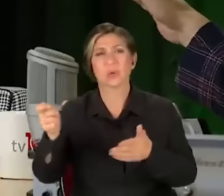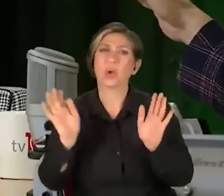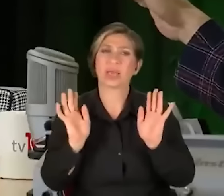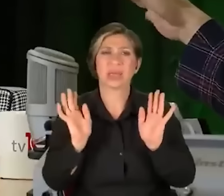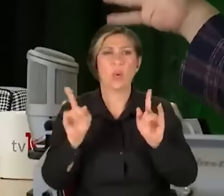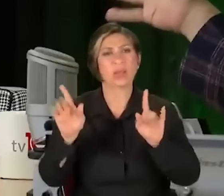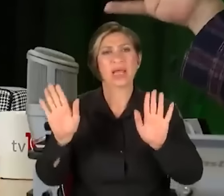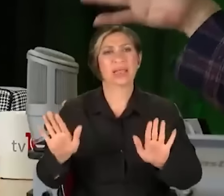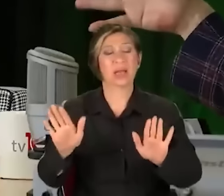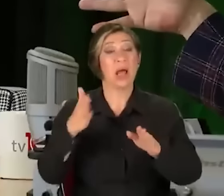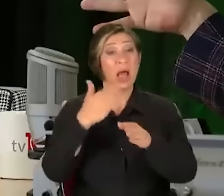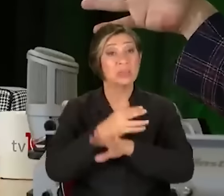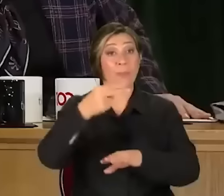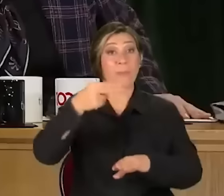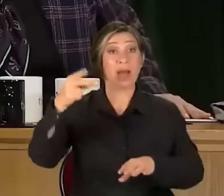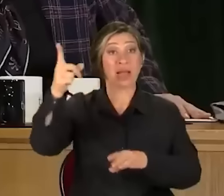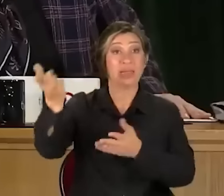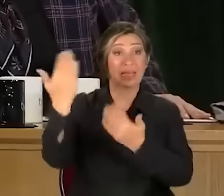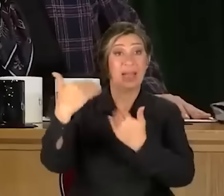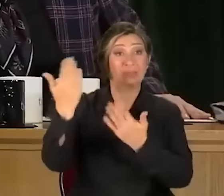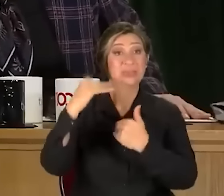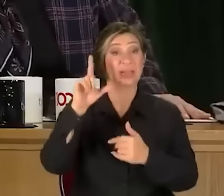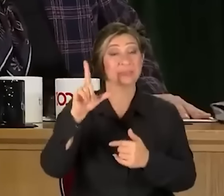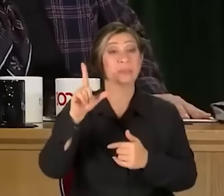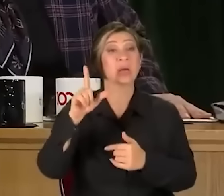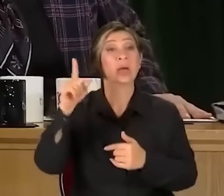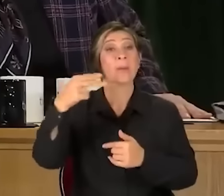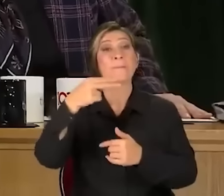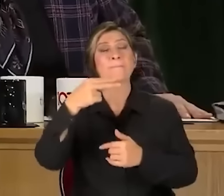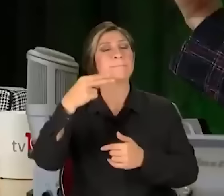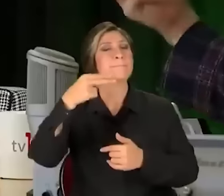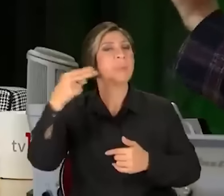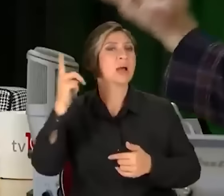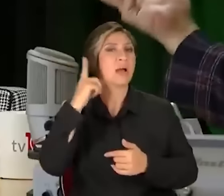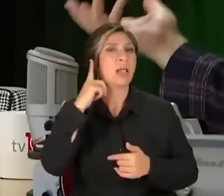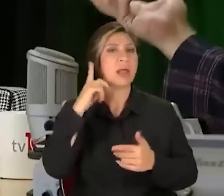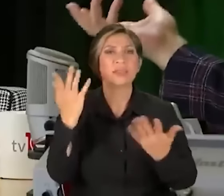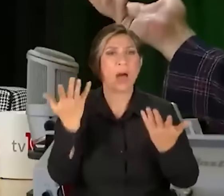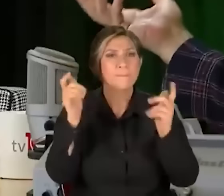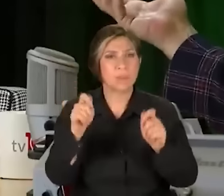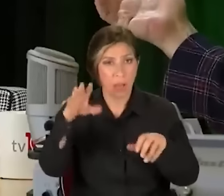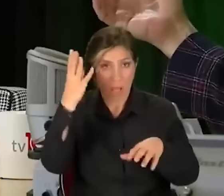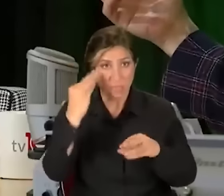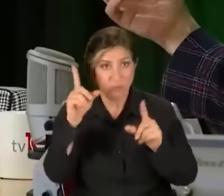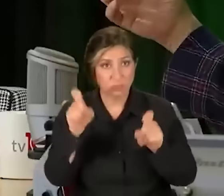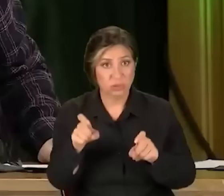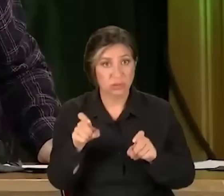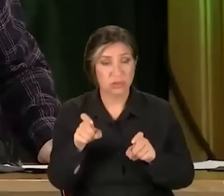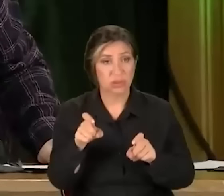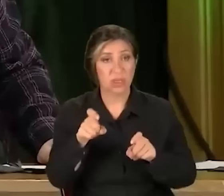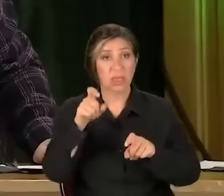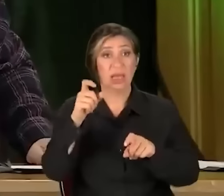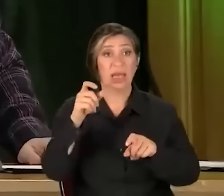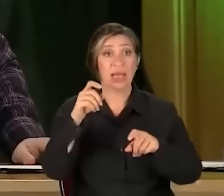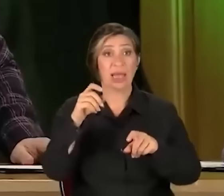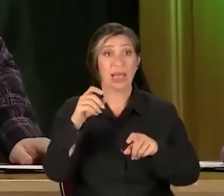kadar. Orada kalır. Evet. Asıl markalardan gelmesi evet. lazım. Peki markaların tavrını nasıl buluyorsun? Gerçekten kavrayabilmişler mi? Ya reklam